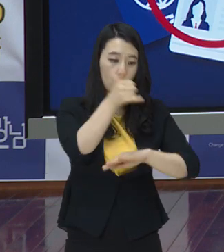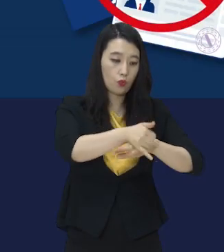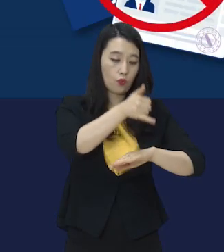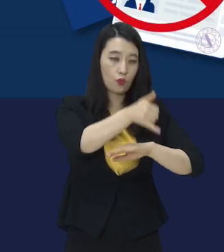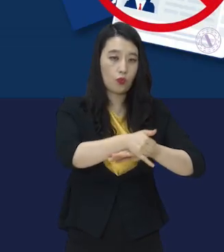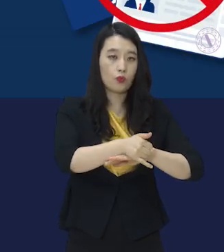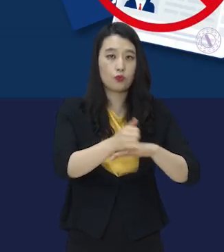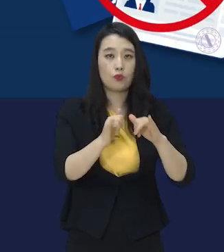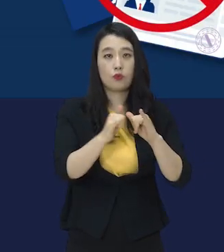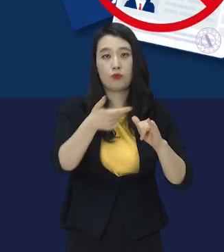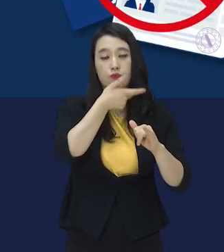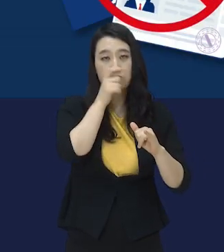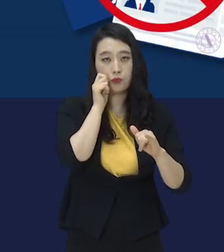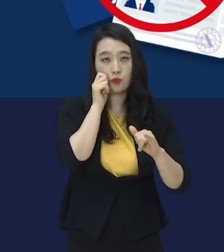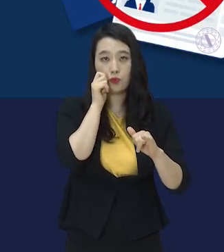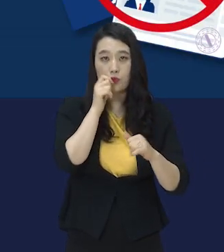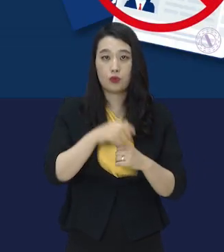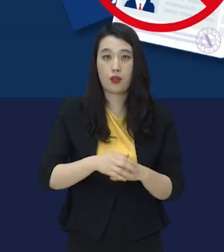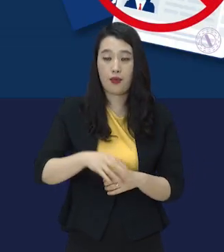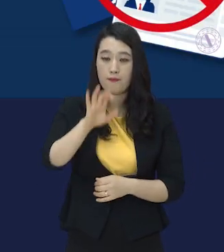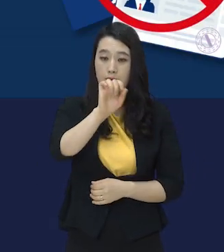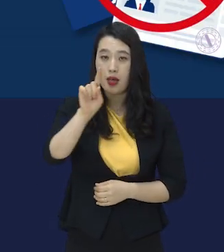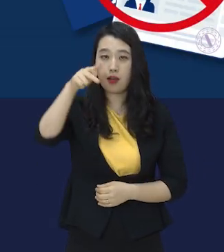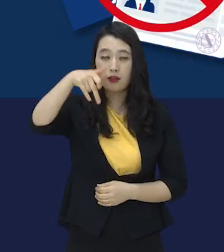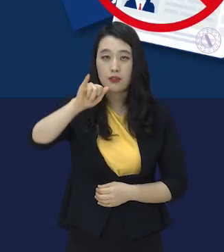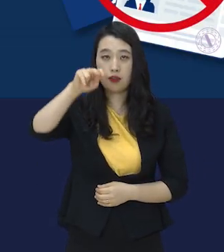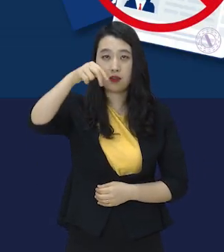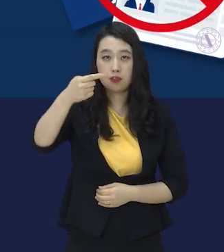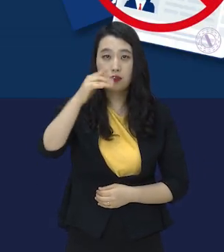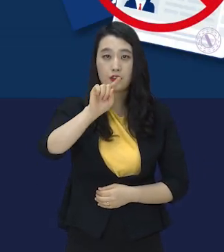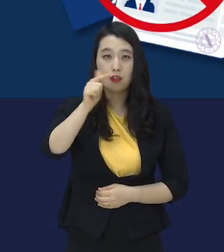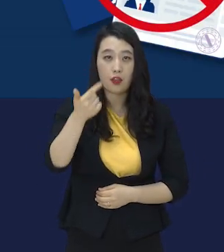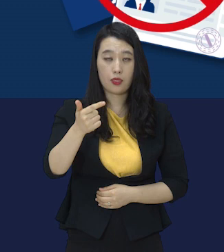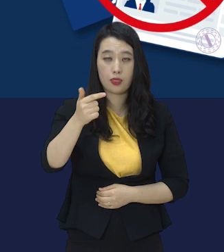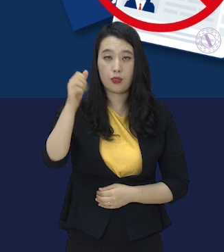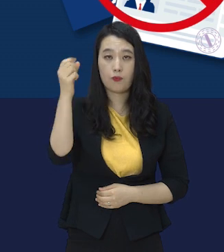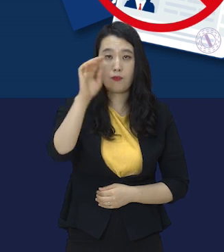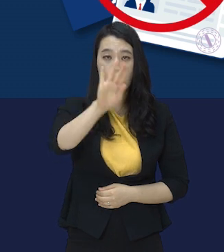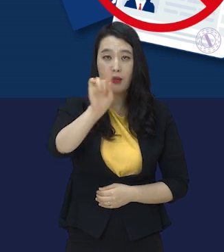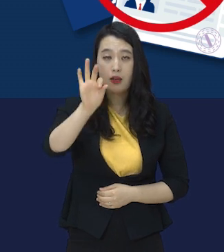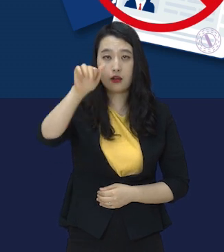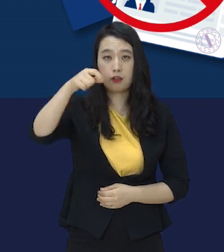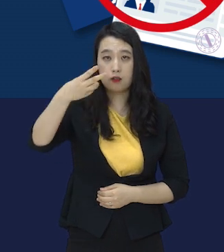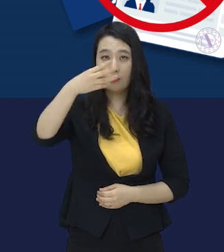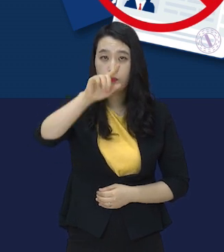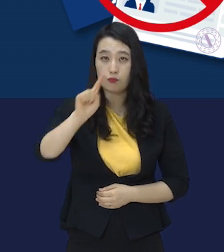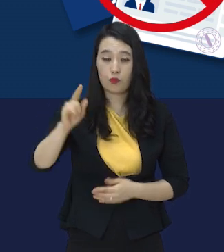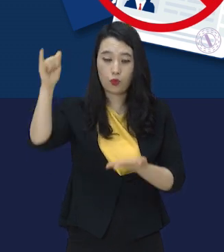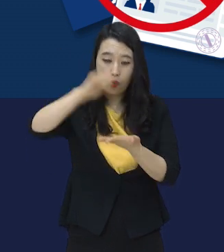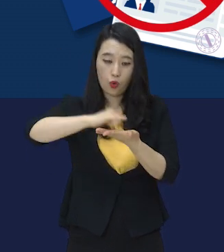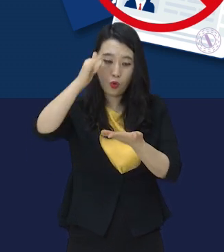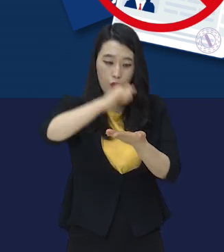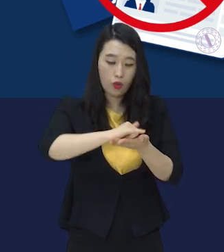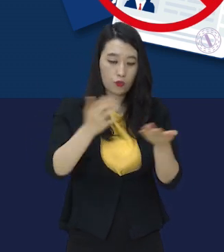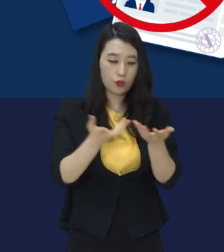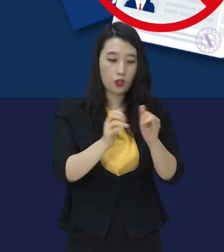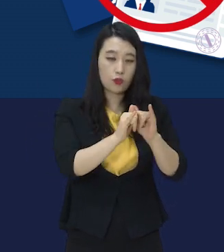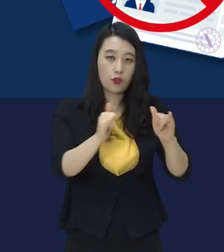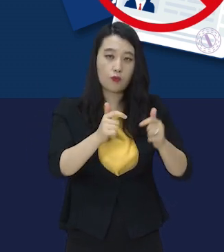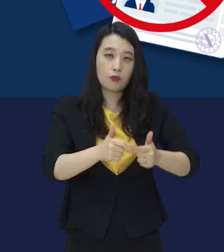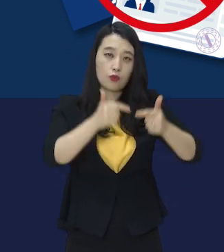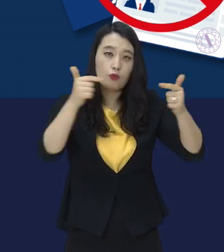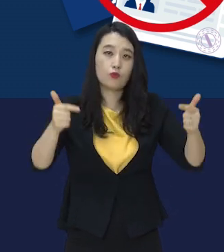인력난으로 파키스탄, 방글라데시 등 코로나19 유행 지역에서 입국하는 근로자가